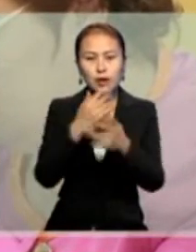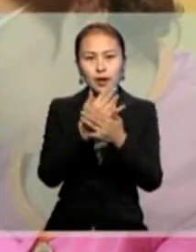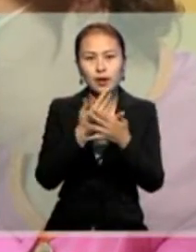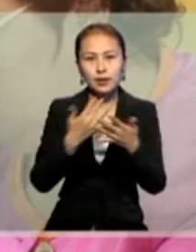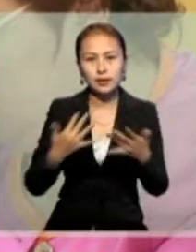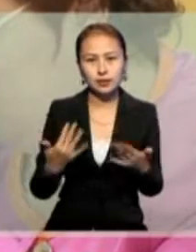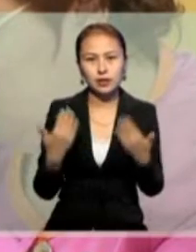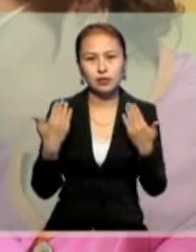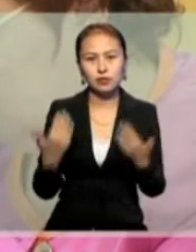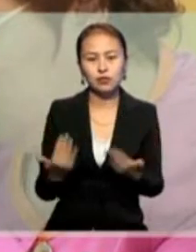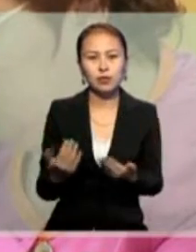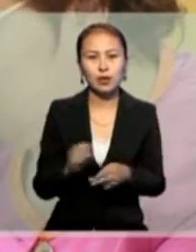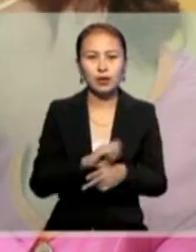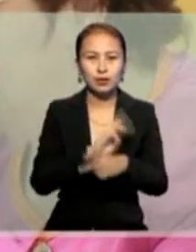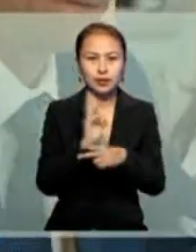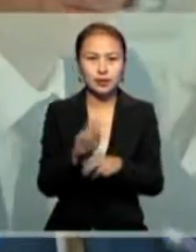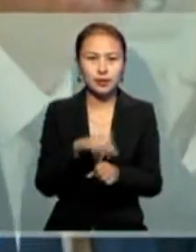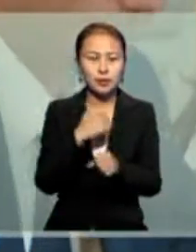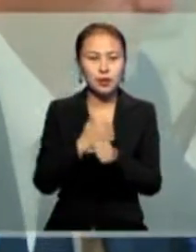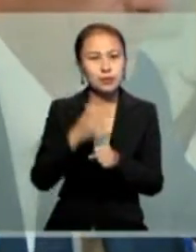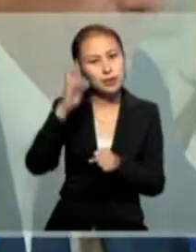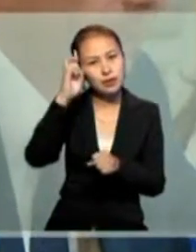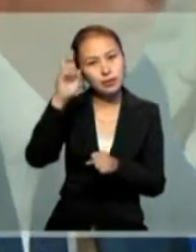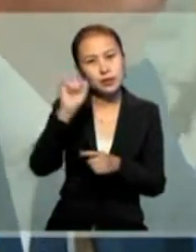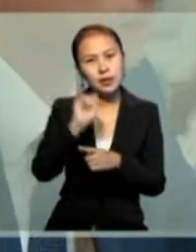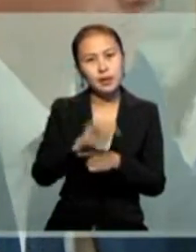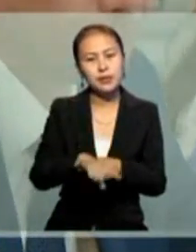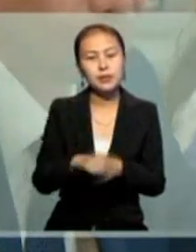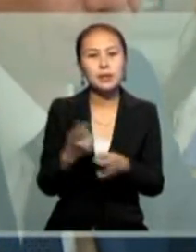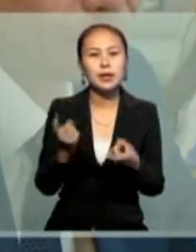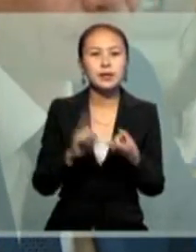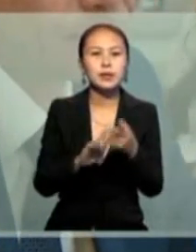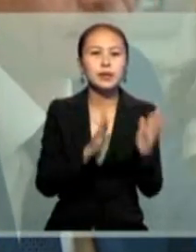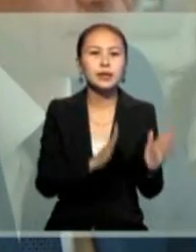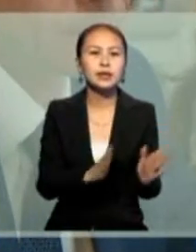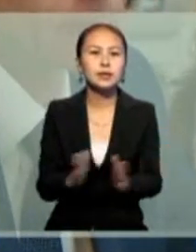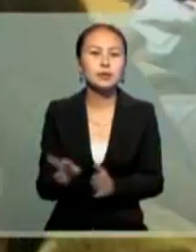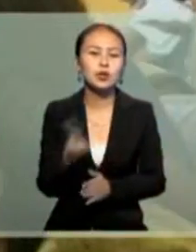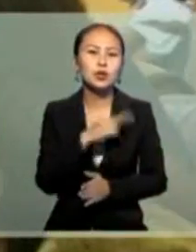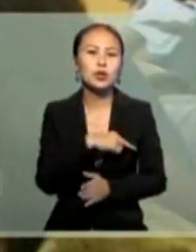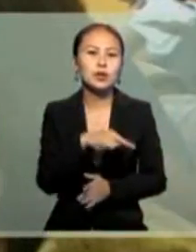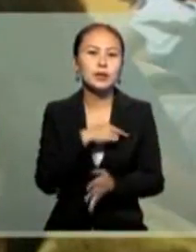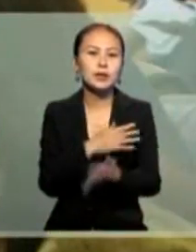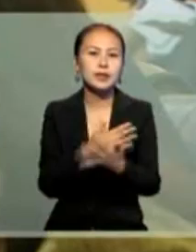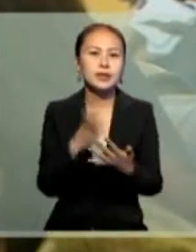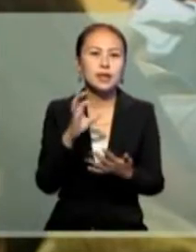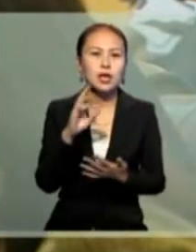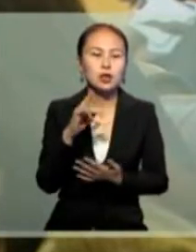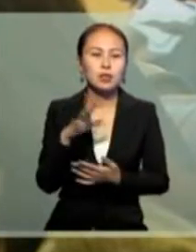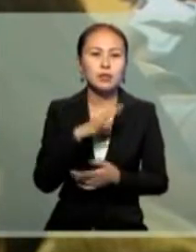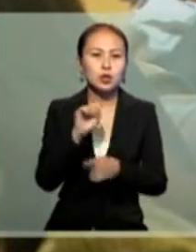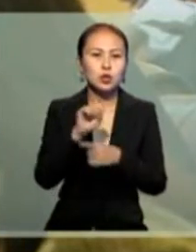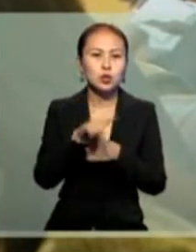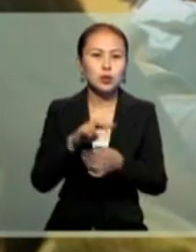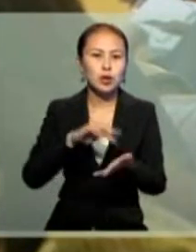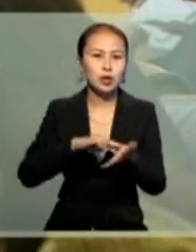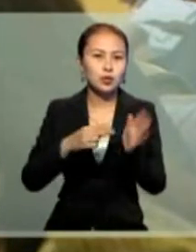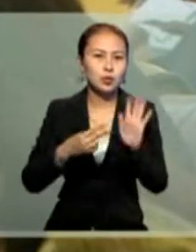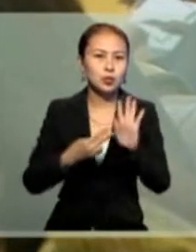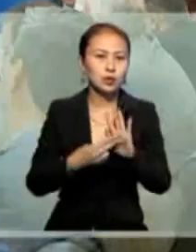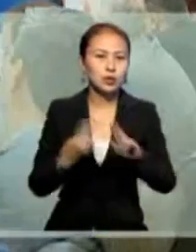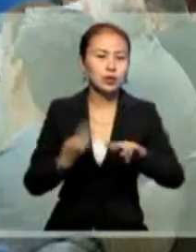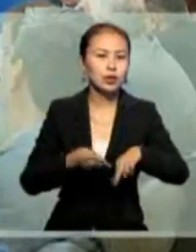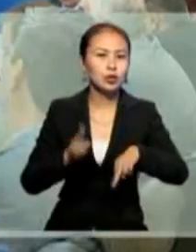өзекті салаларды қамтып отыр. Осы күні елбасы тапсырмасына сәйкес бірқатар мемлекеттік қызмет түрлерін азаматтық секторға беру